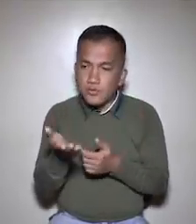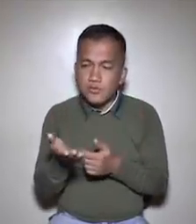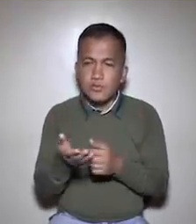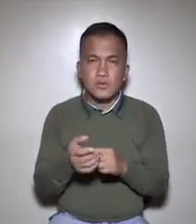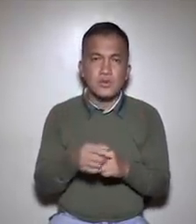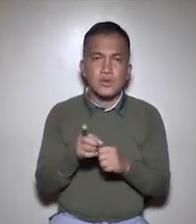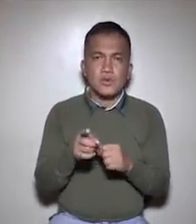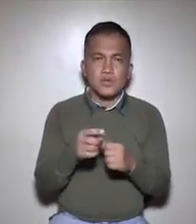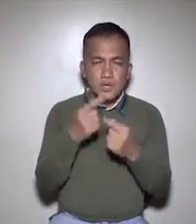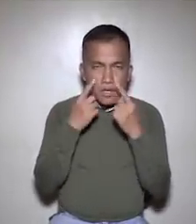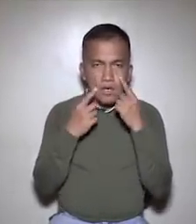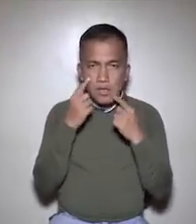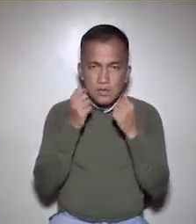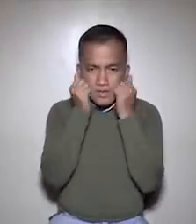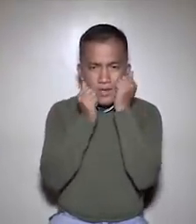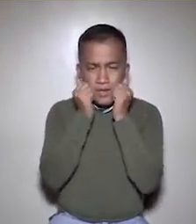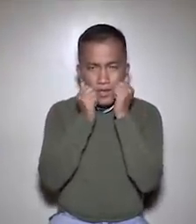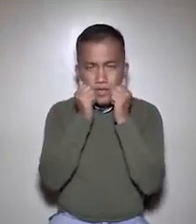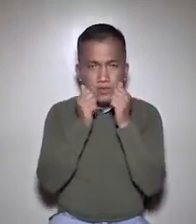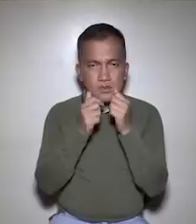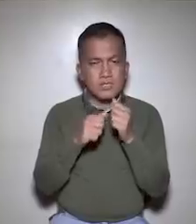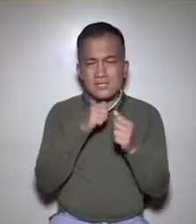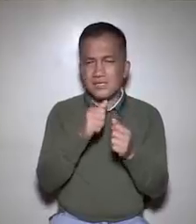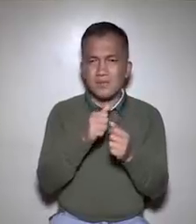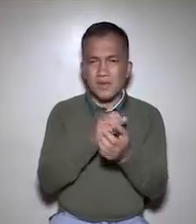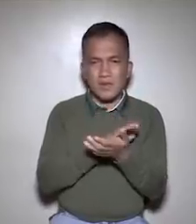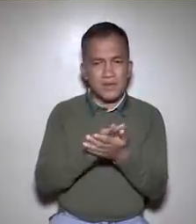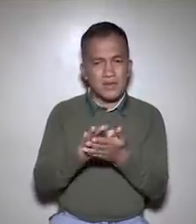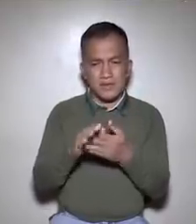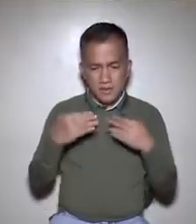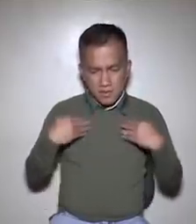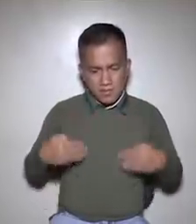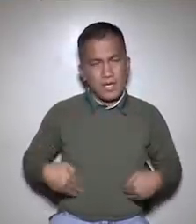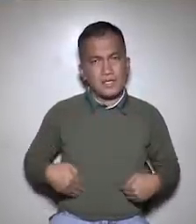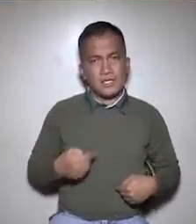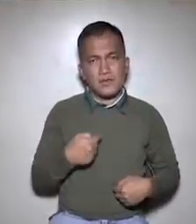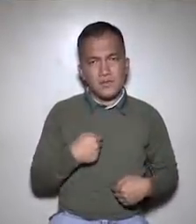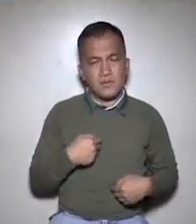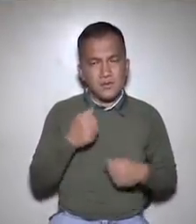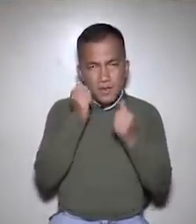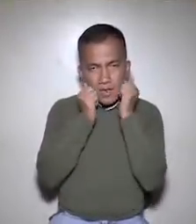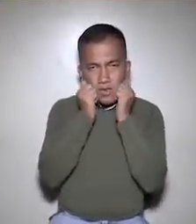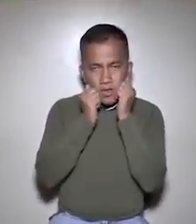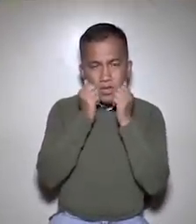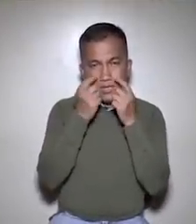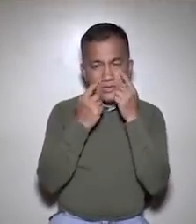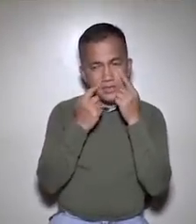Kumusta ka na? Ganun na po. Pero ay, hindi pa po ayos ng katawan ko.